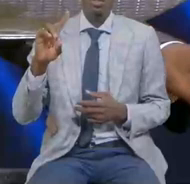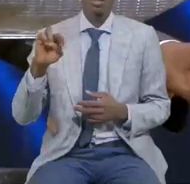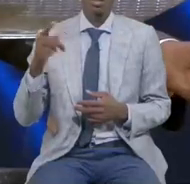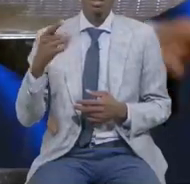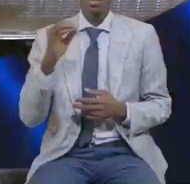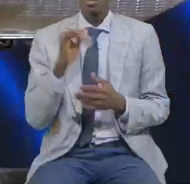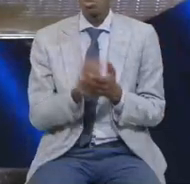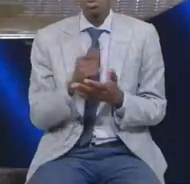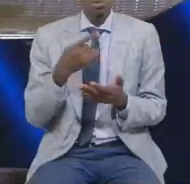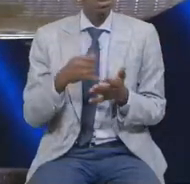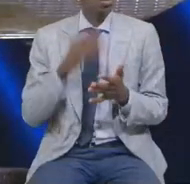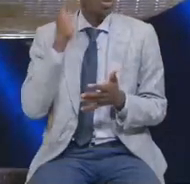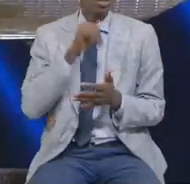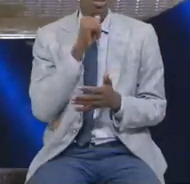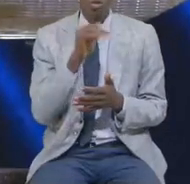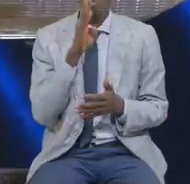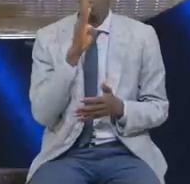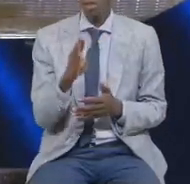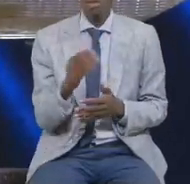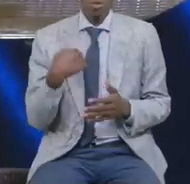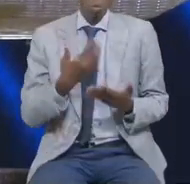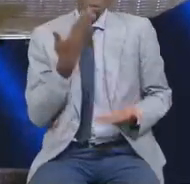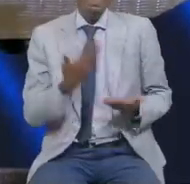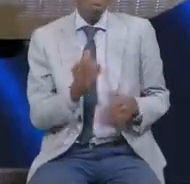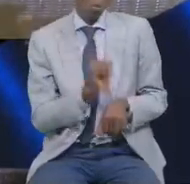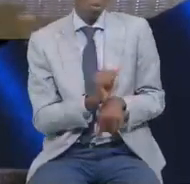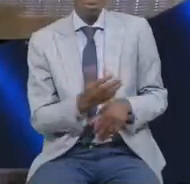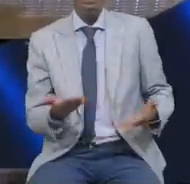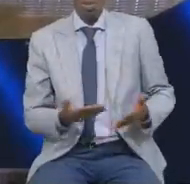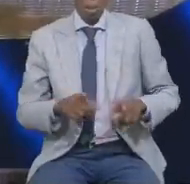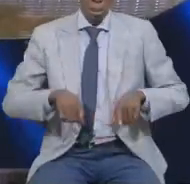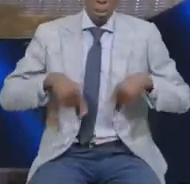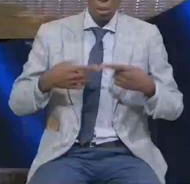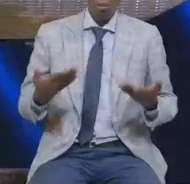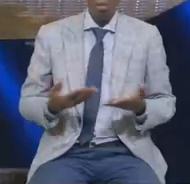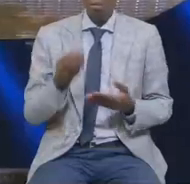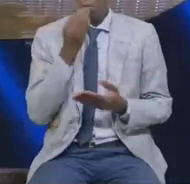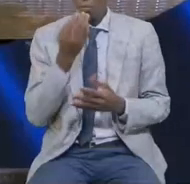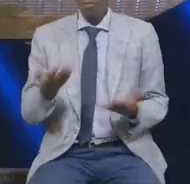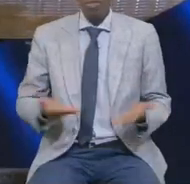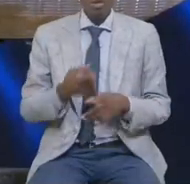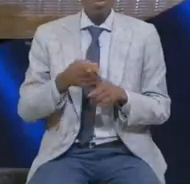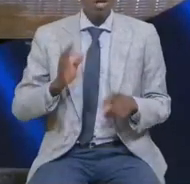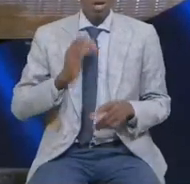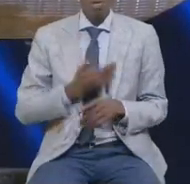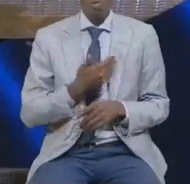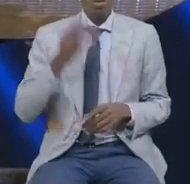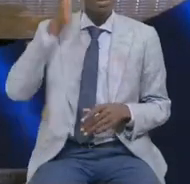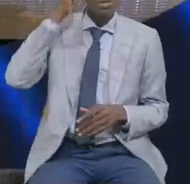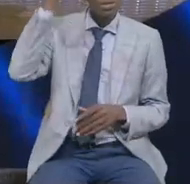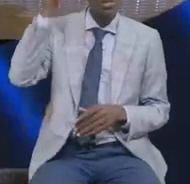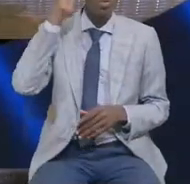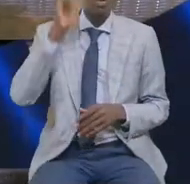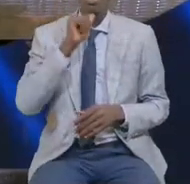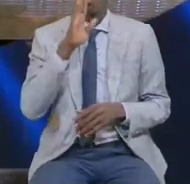Hein. Nous pouvons vivre ici, gagner notre pain ici. Mais notre éternité ne sera pas dans ta main. Notre